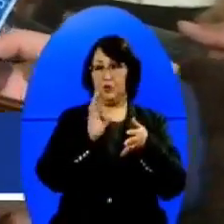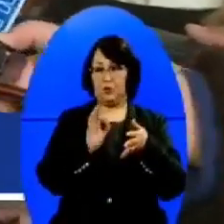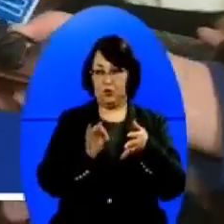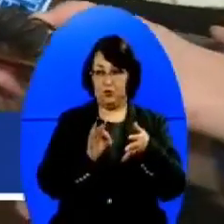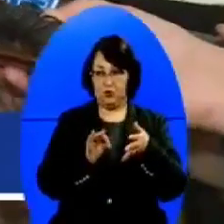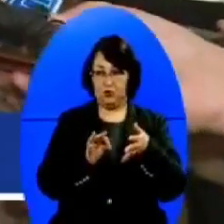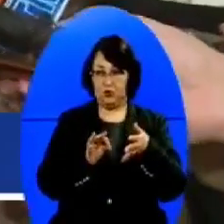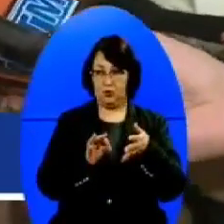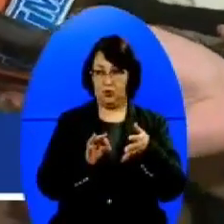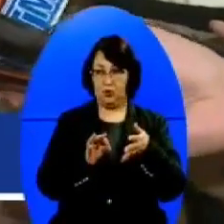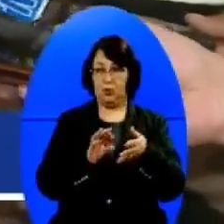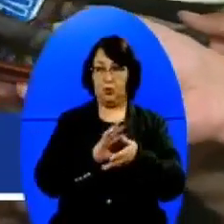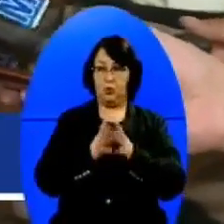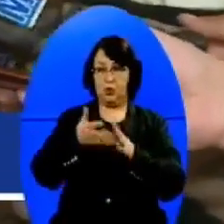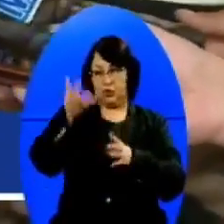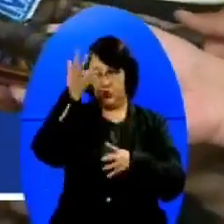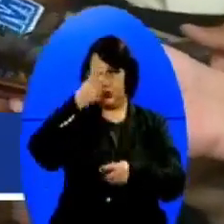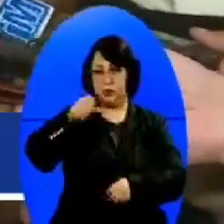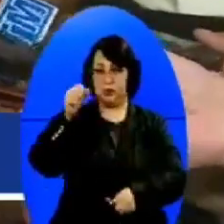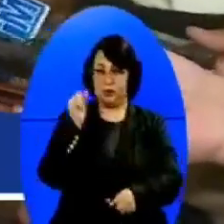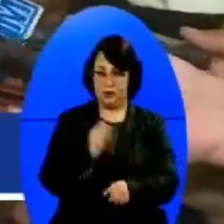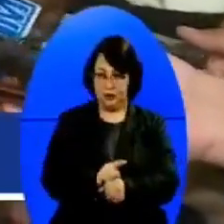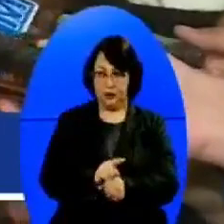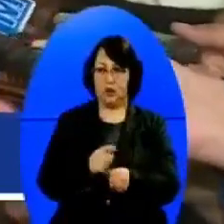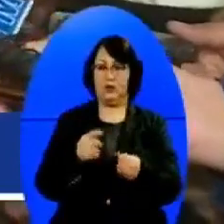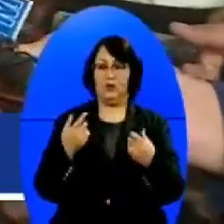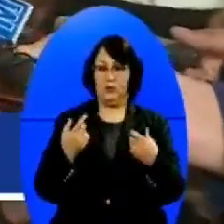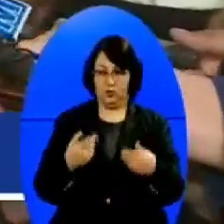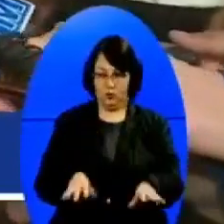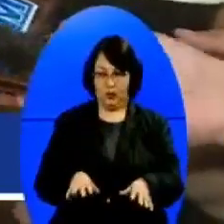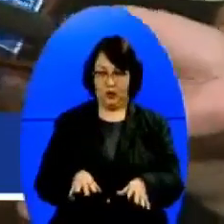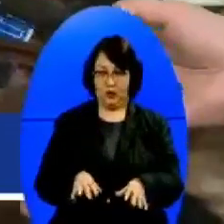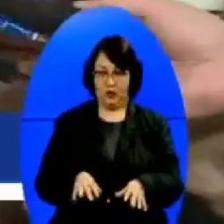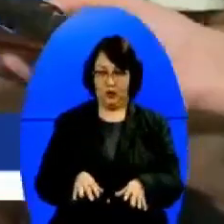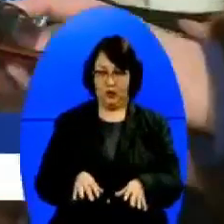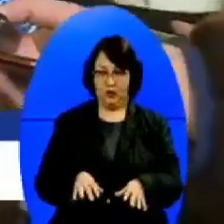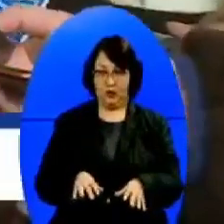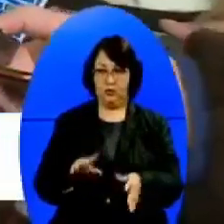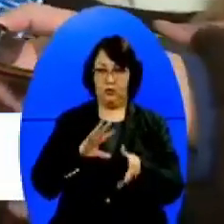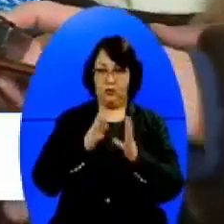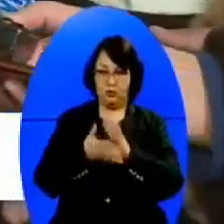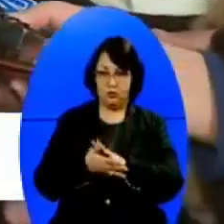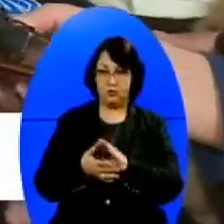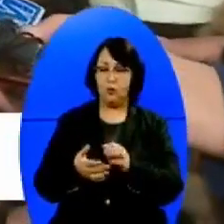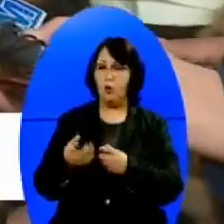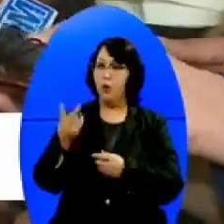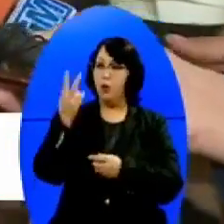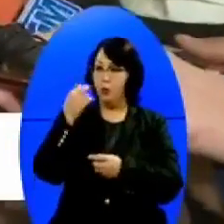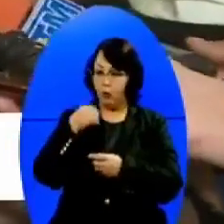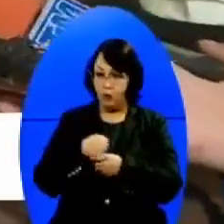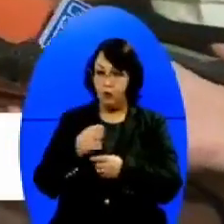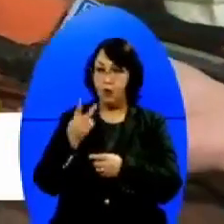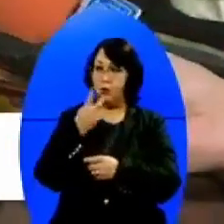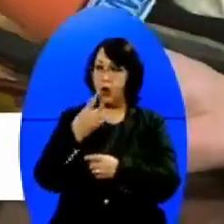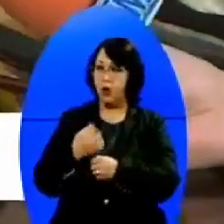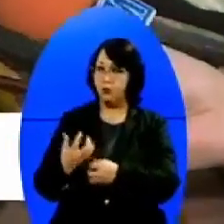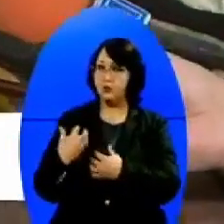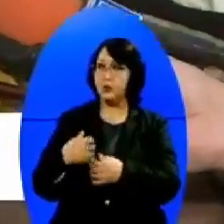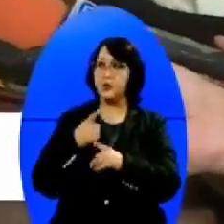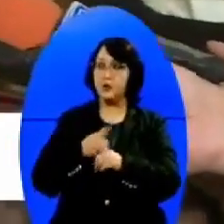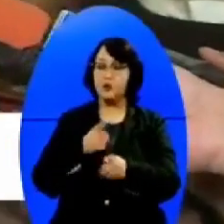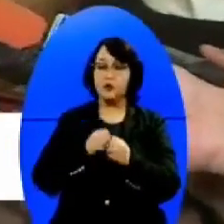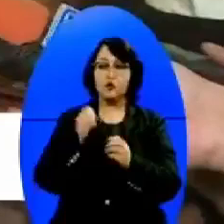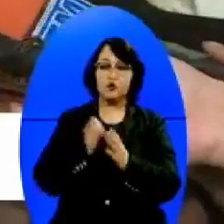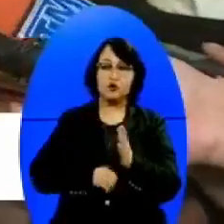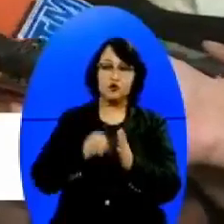бариулчаад төрөөс захиалчаад тэгээ захиалагчийн одоо ирэх үүргээ биелүүлэхгүйгээр ингээд энэ байшин ингэж